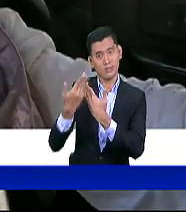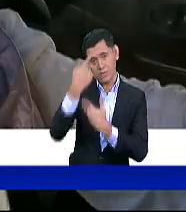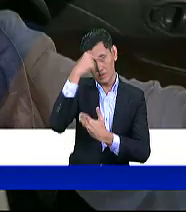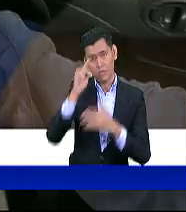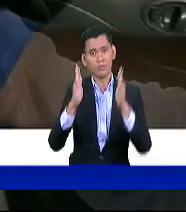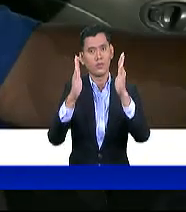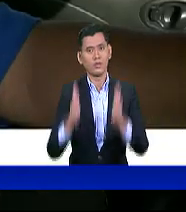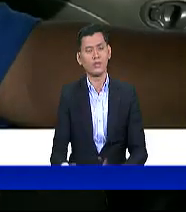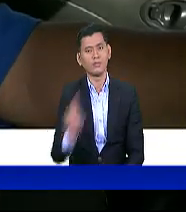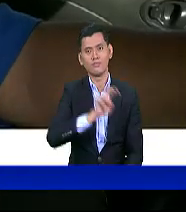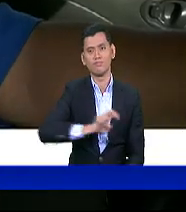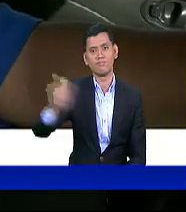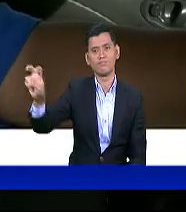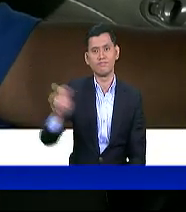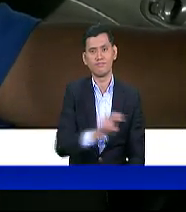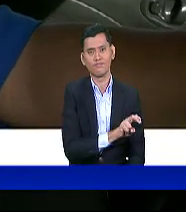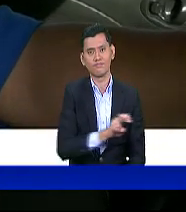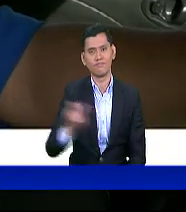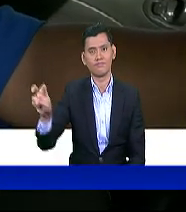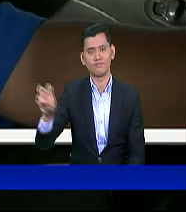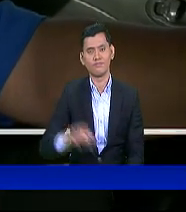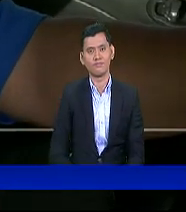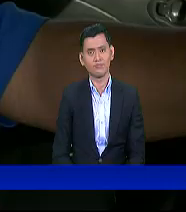travel. Untuk